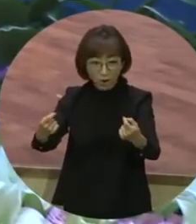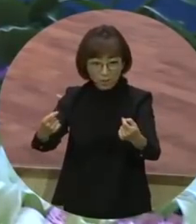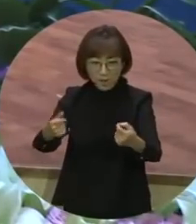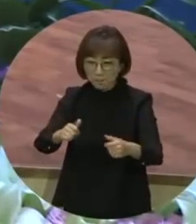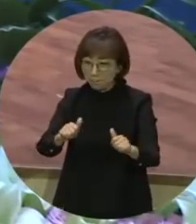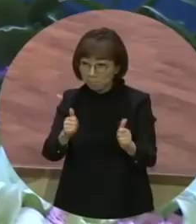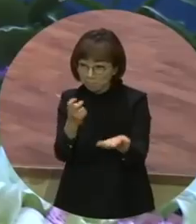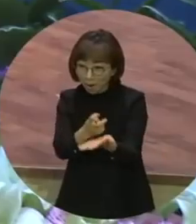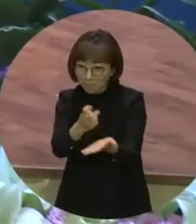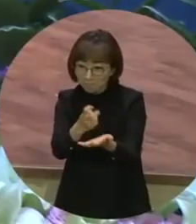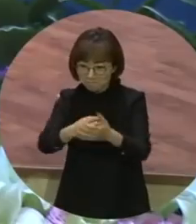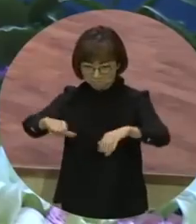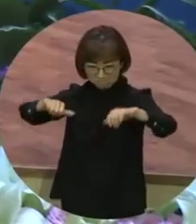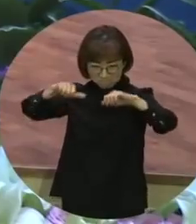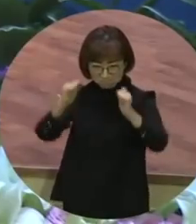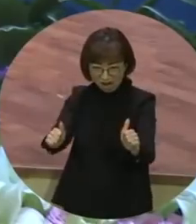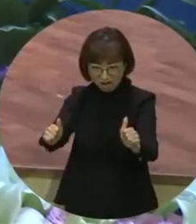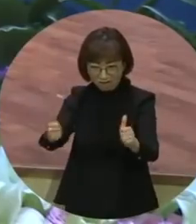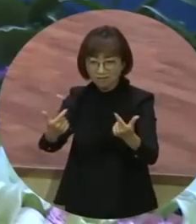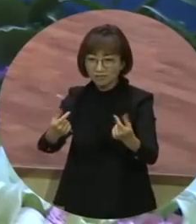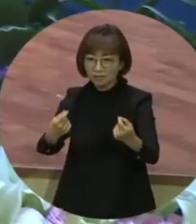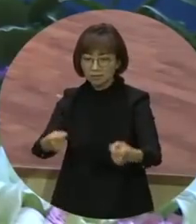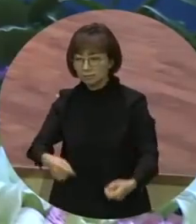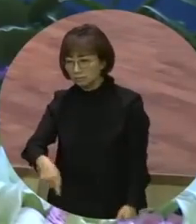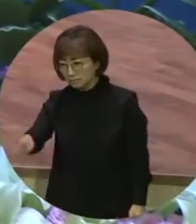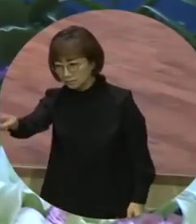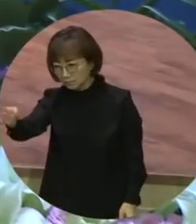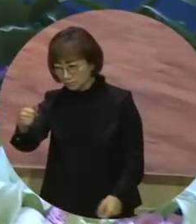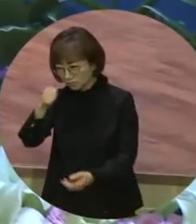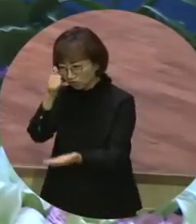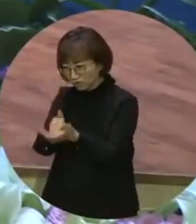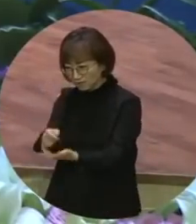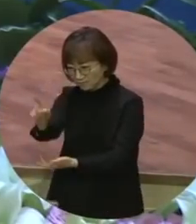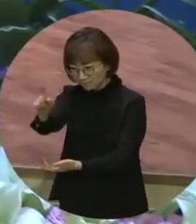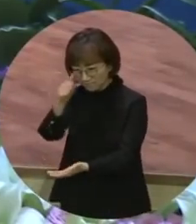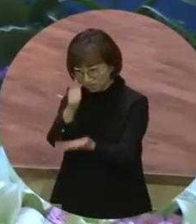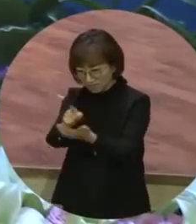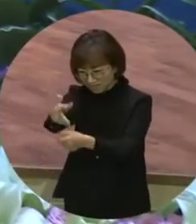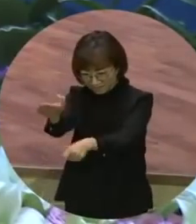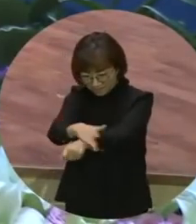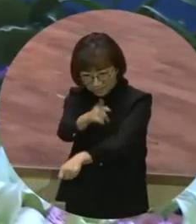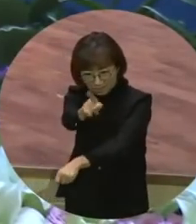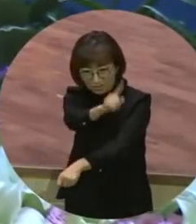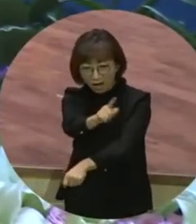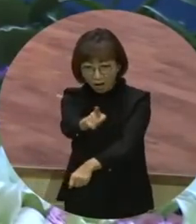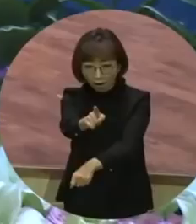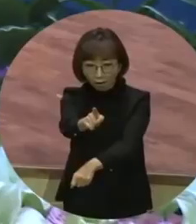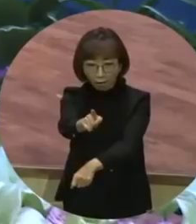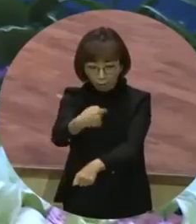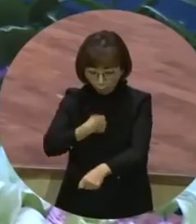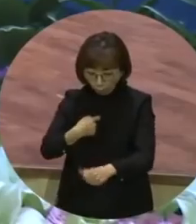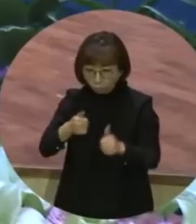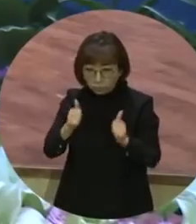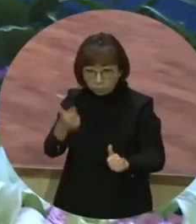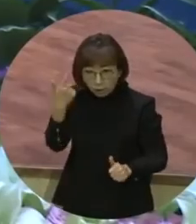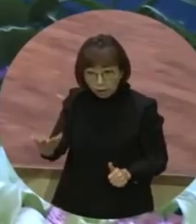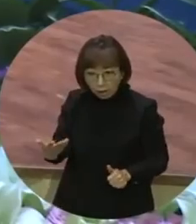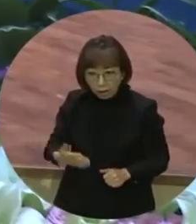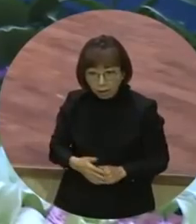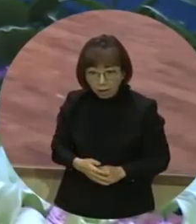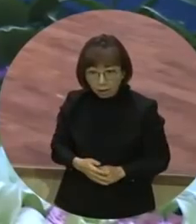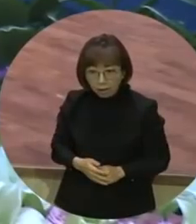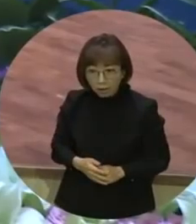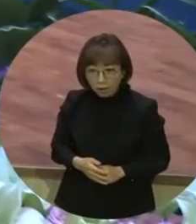착각을 한다는 거예요. 자기가 무슨 재판관처럼, 자기가 무슨 검열관처럼. 그럼 어떻게